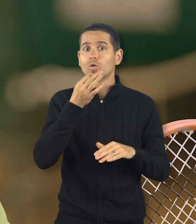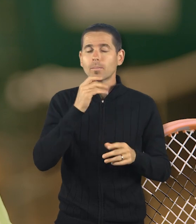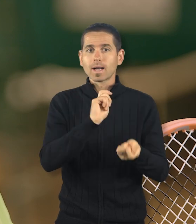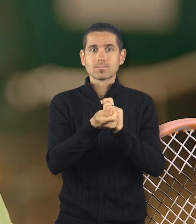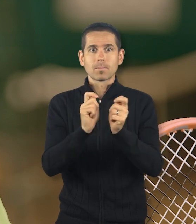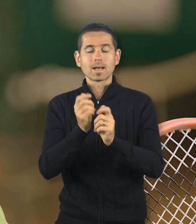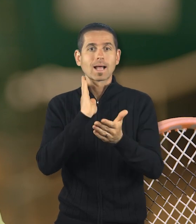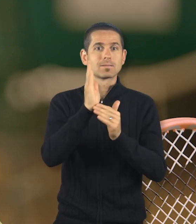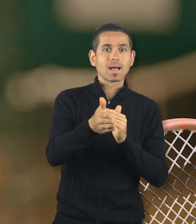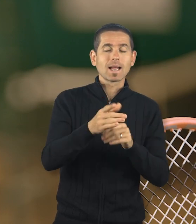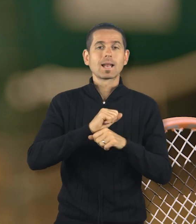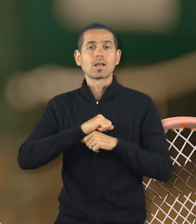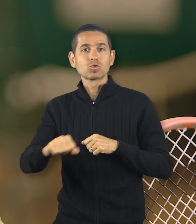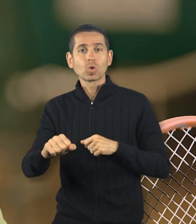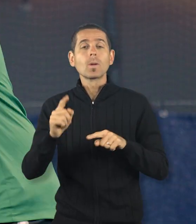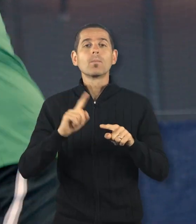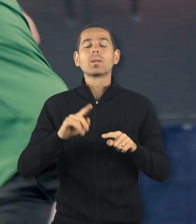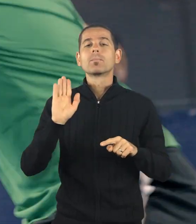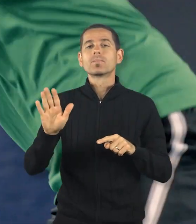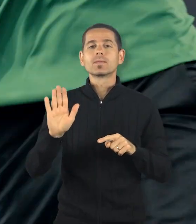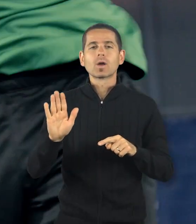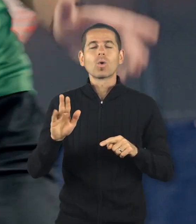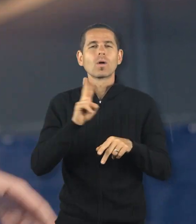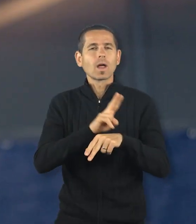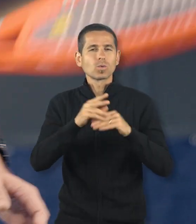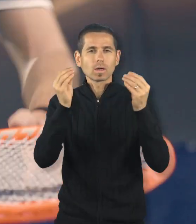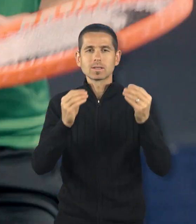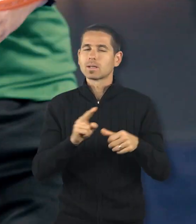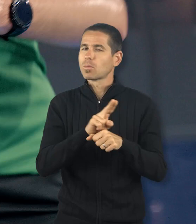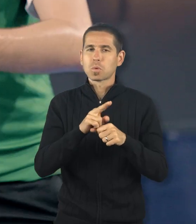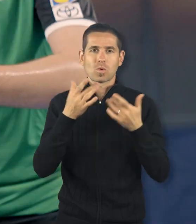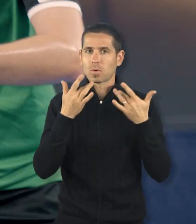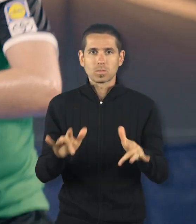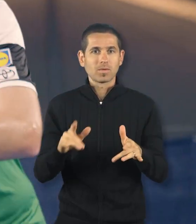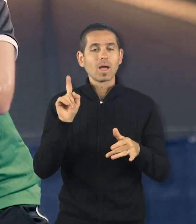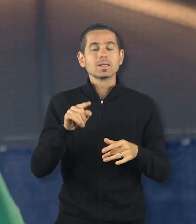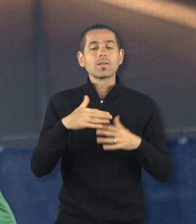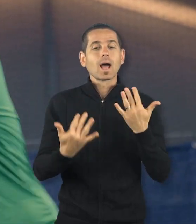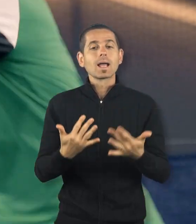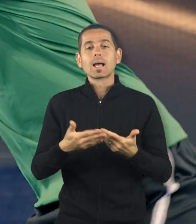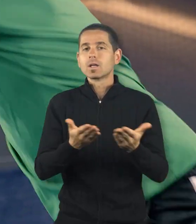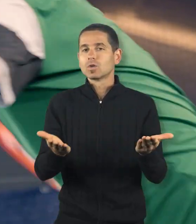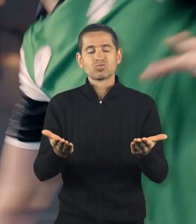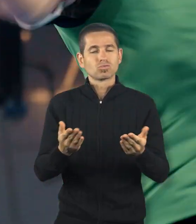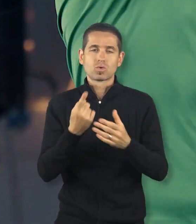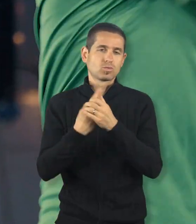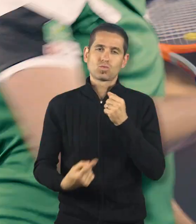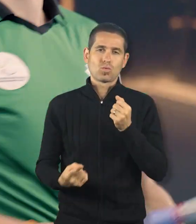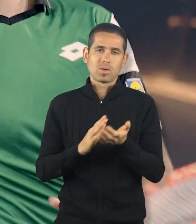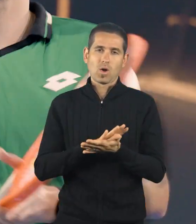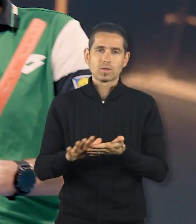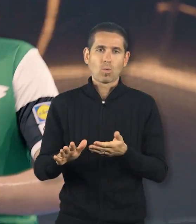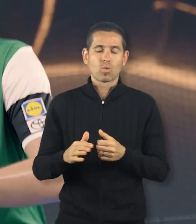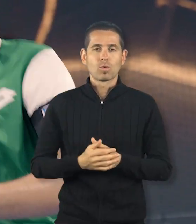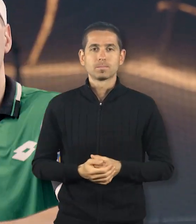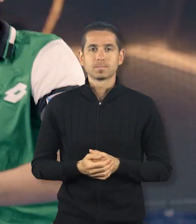Vkolikor pa spreminja smeri in hitrost, potem njegov nadzorni sistem popolnoma odpove in se na igrišču enostavno izgubi.